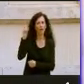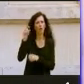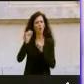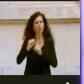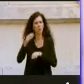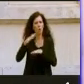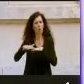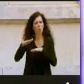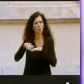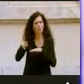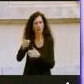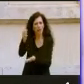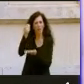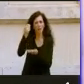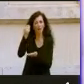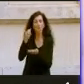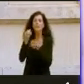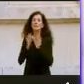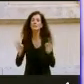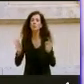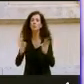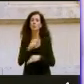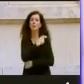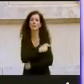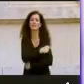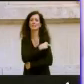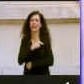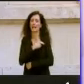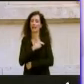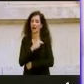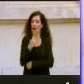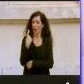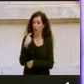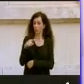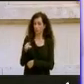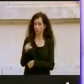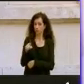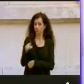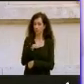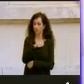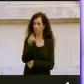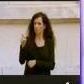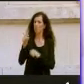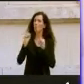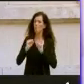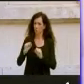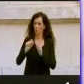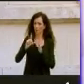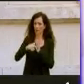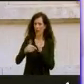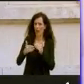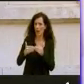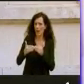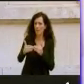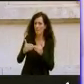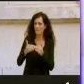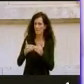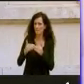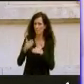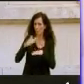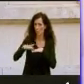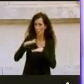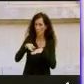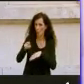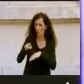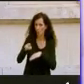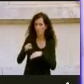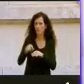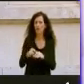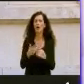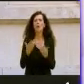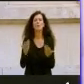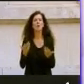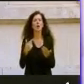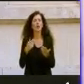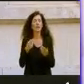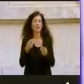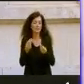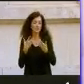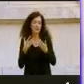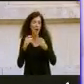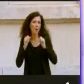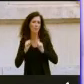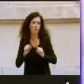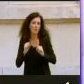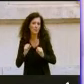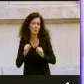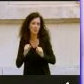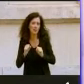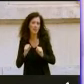disponibili per la sanità è una considerazione che potreste fare a breve appunto nell'ambito di questo percorso poi se mi consente visto